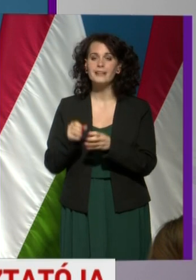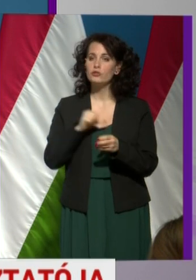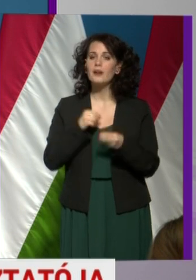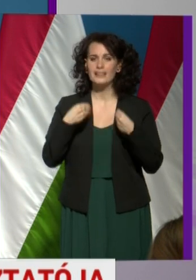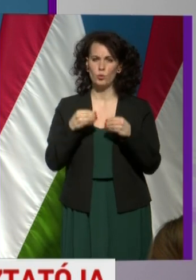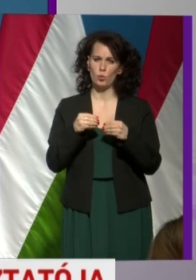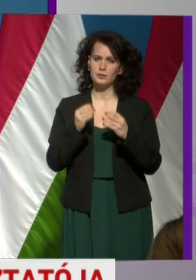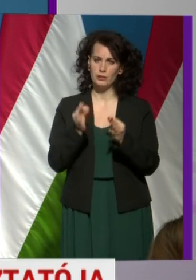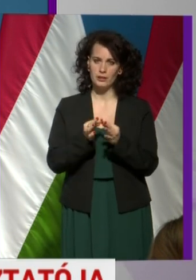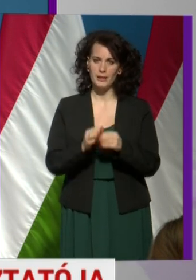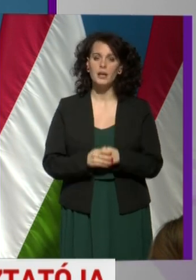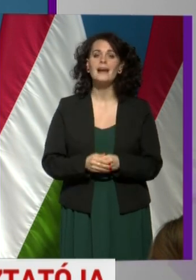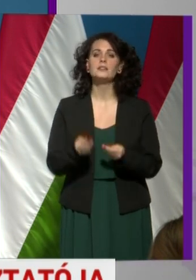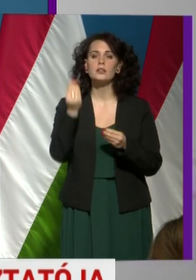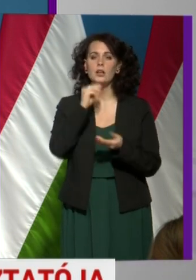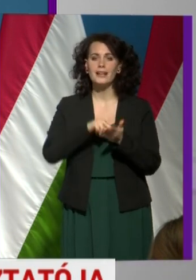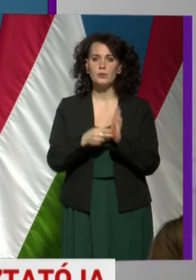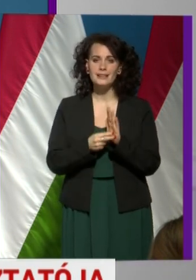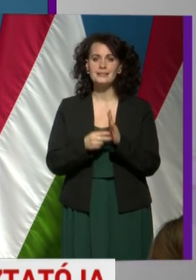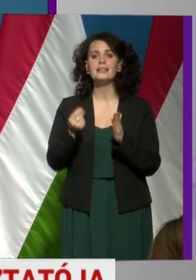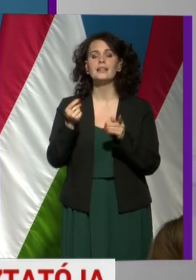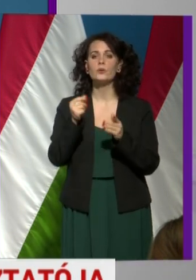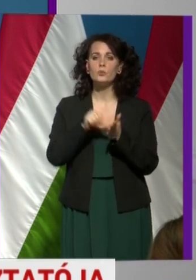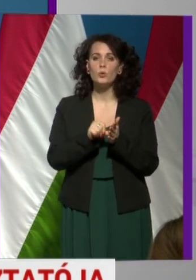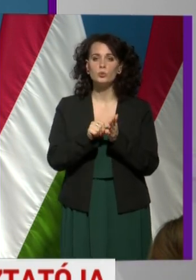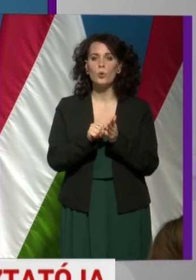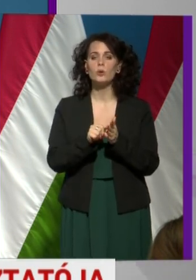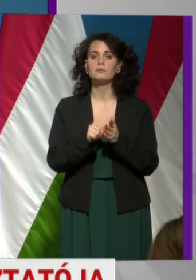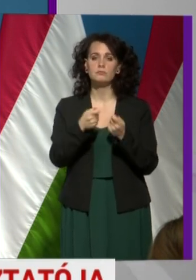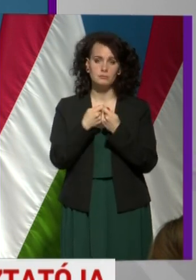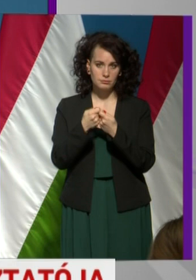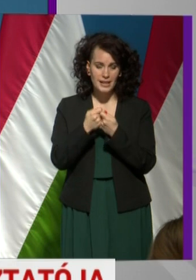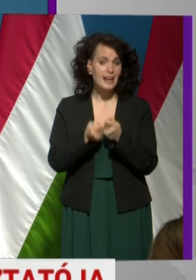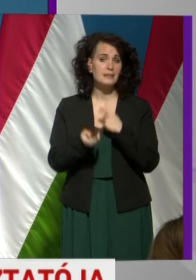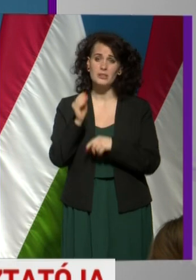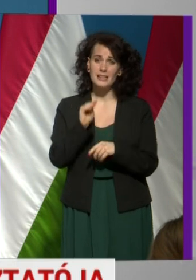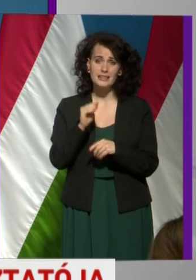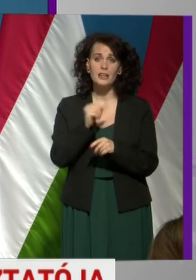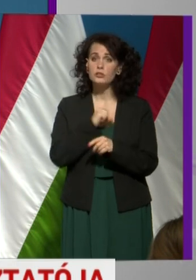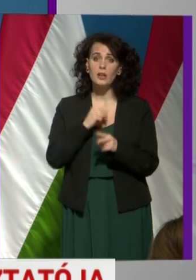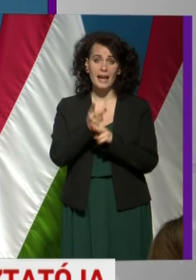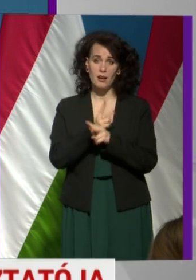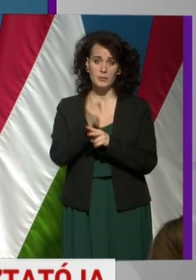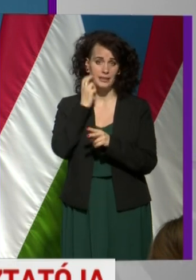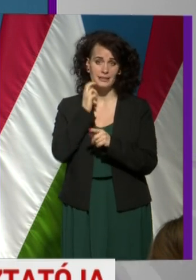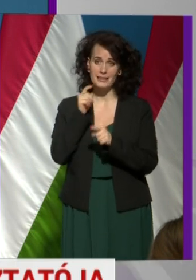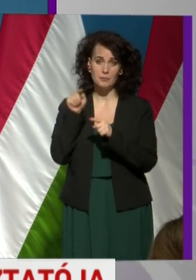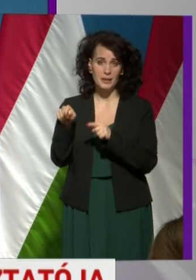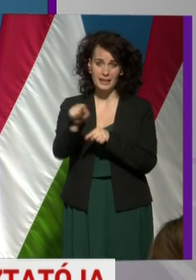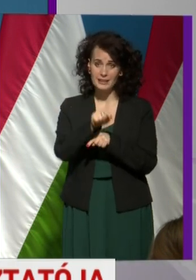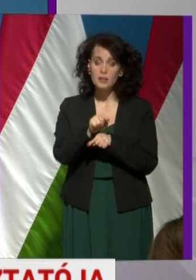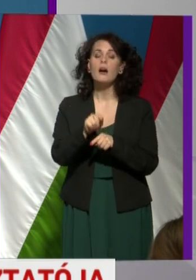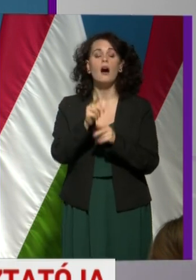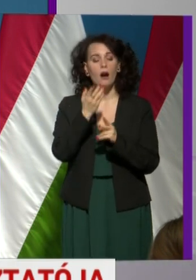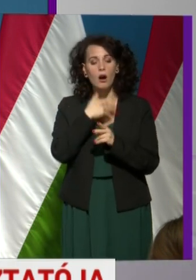Ezt a tankerületi központok, illetve a szakképzési centrumok szervezik. Nem jelenti ez azt, hogy csak az állami intézményekben, adott